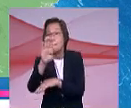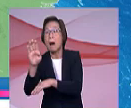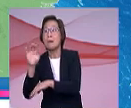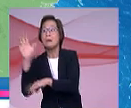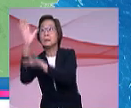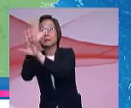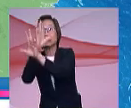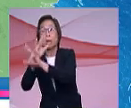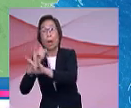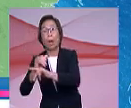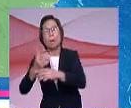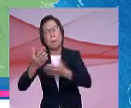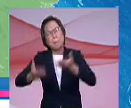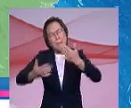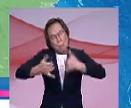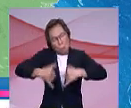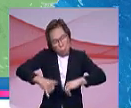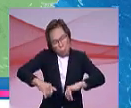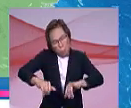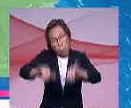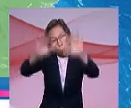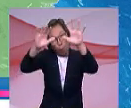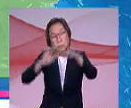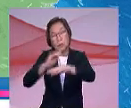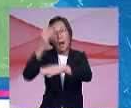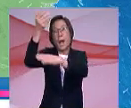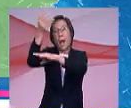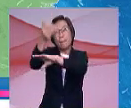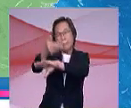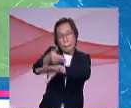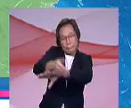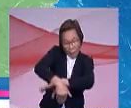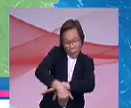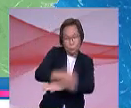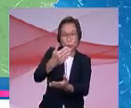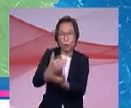yang dijangkakan akan berlanjutan sehingga ke malam nanti.